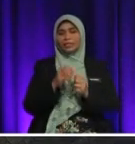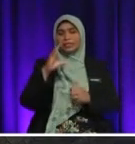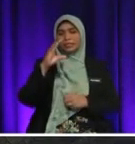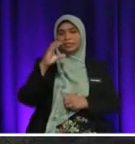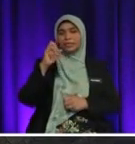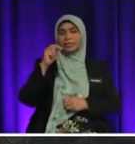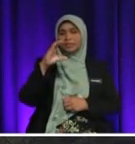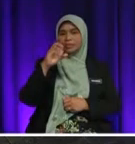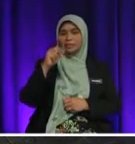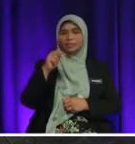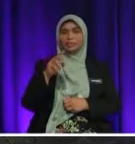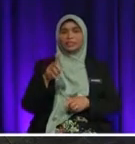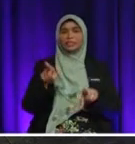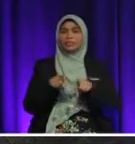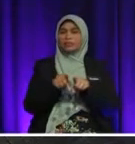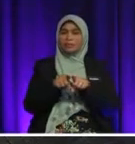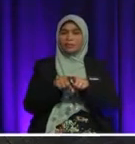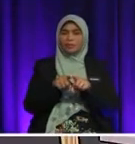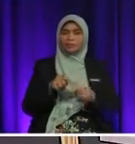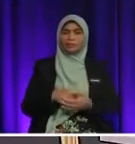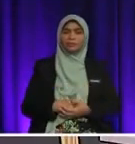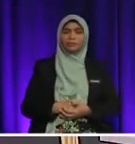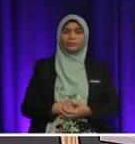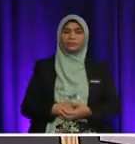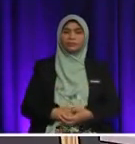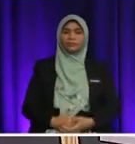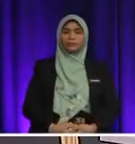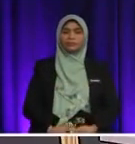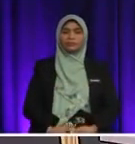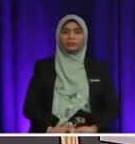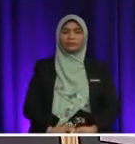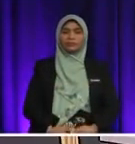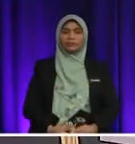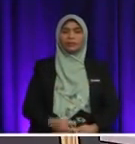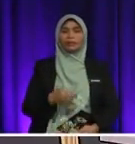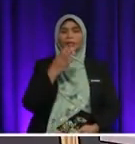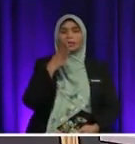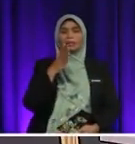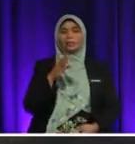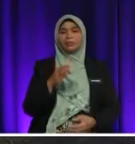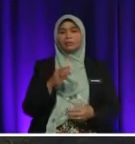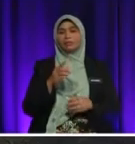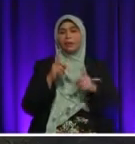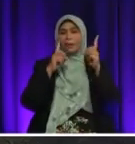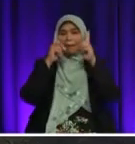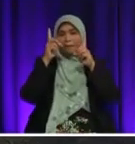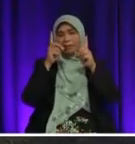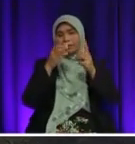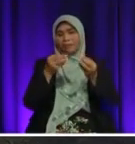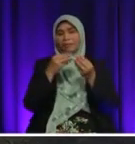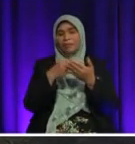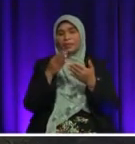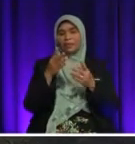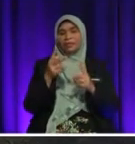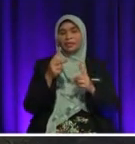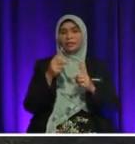mempunyai keajaiban yang sama. Cikgu, berapa bintang nak bagi dekat Alif ni, cikgu? Okey, Alif kita